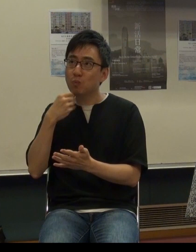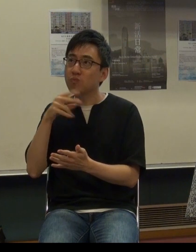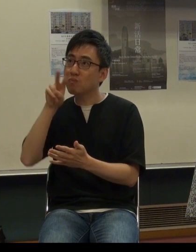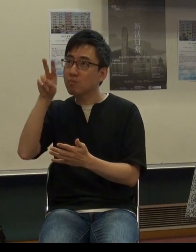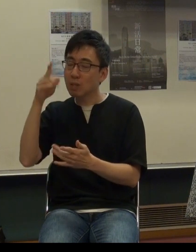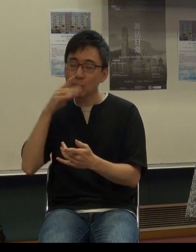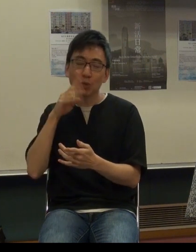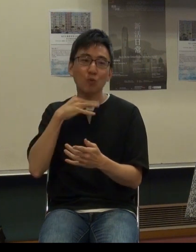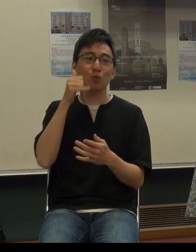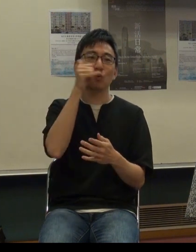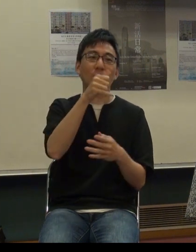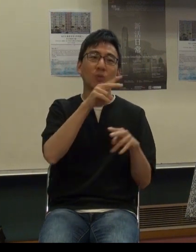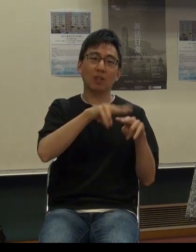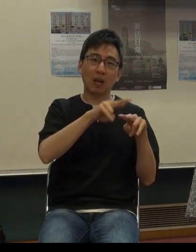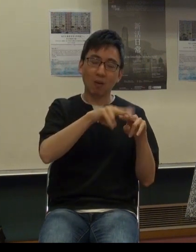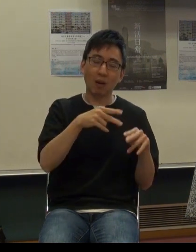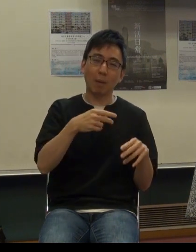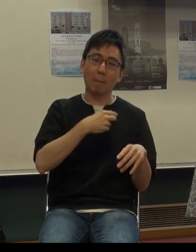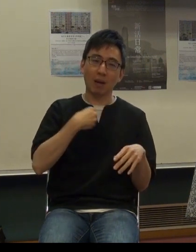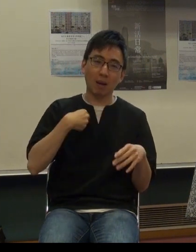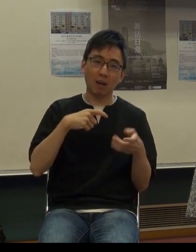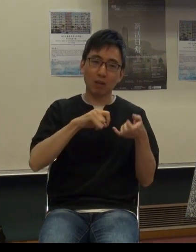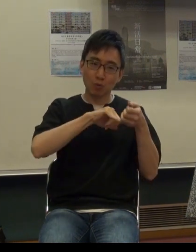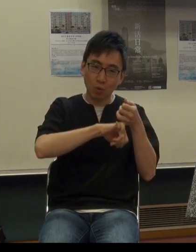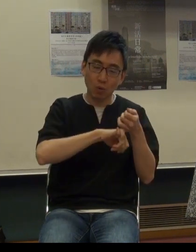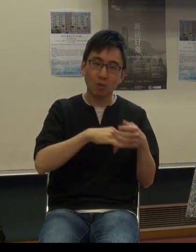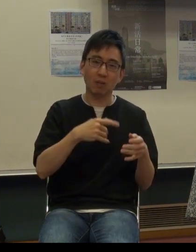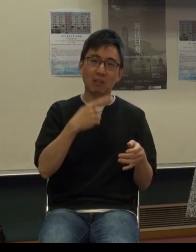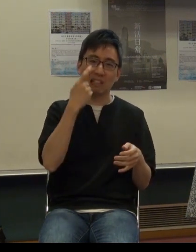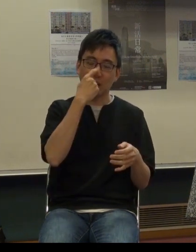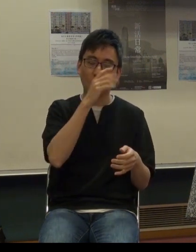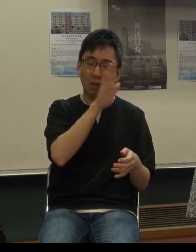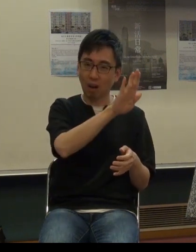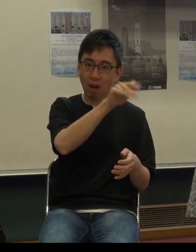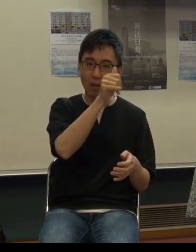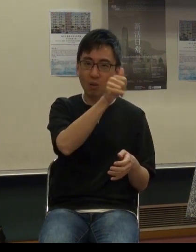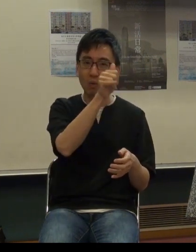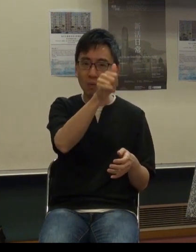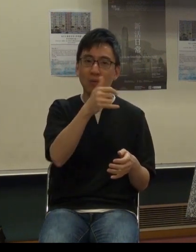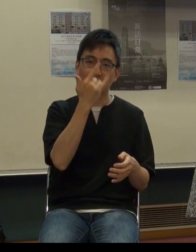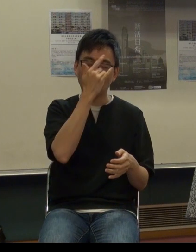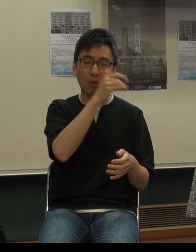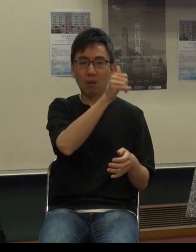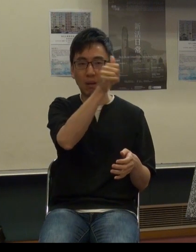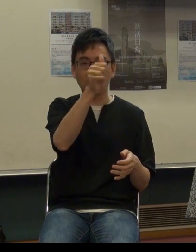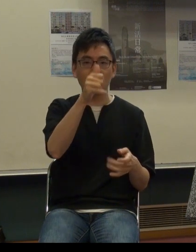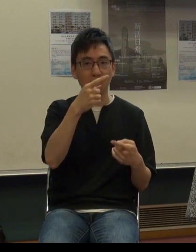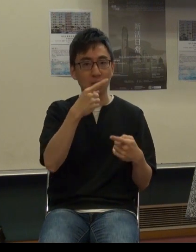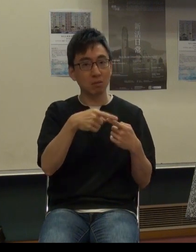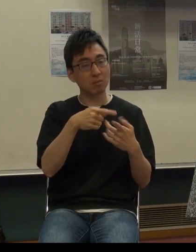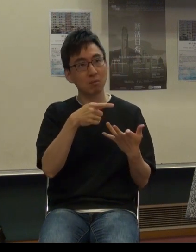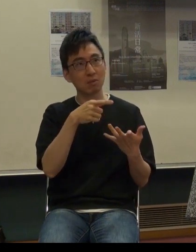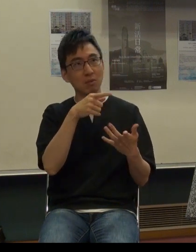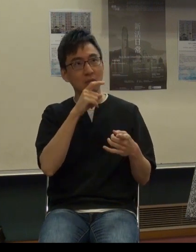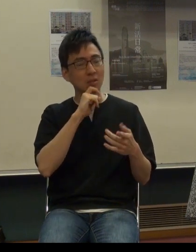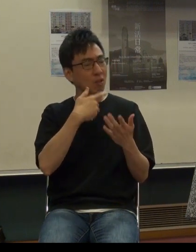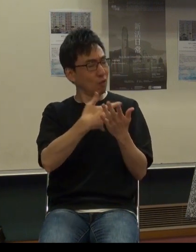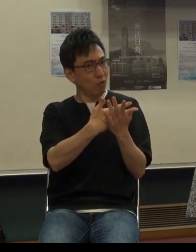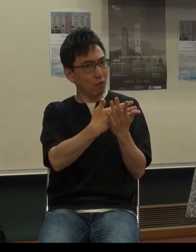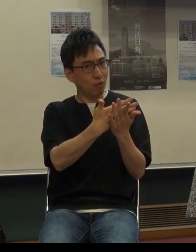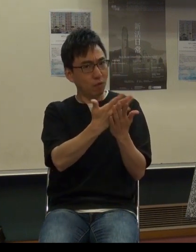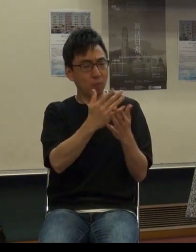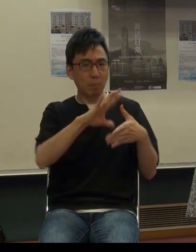內地啦、北京啊、上海，去到一倫敦啊，有啲柏林啊之類，咁佢哋嗰啲嘢係多元啲